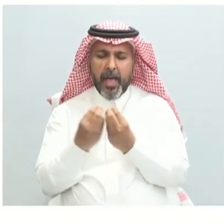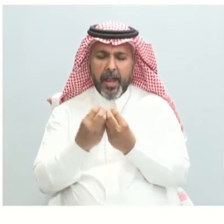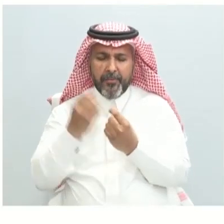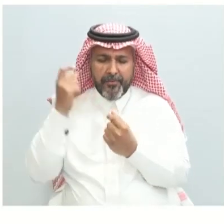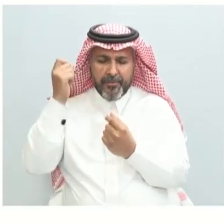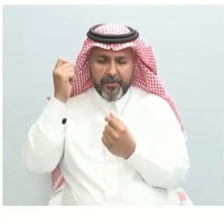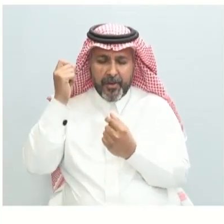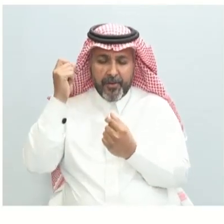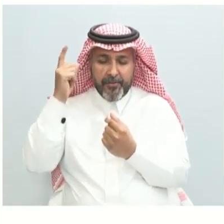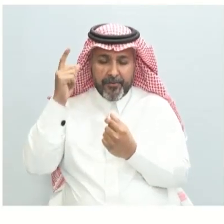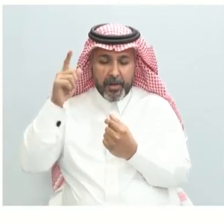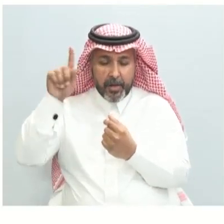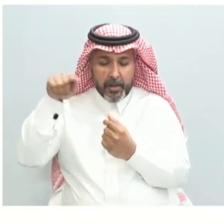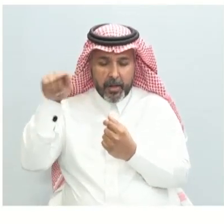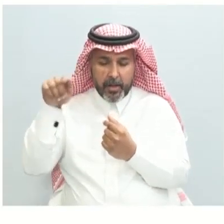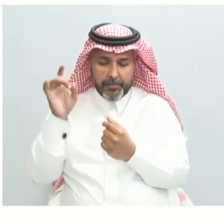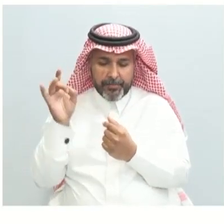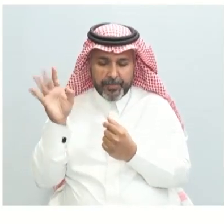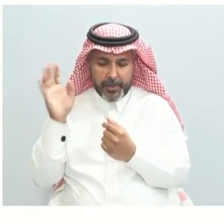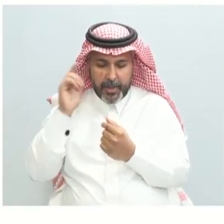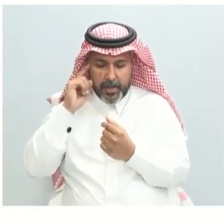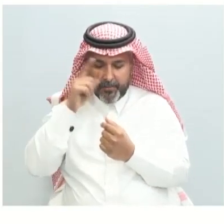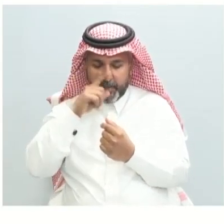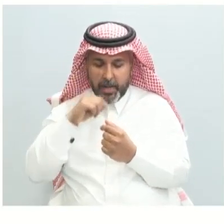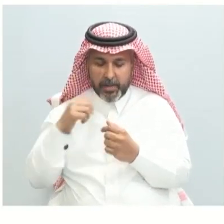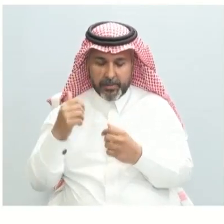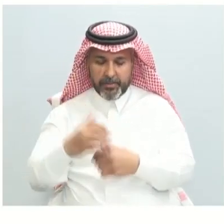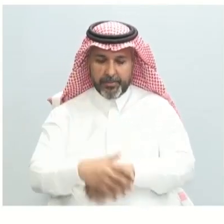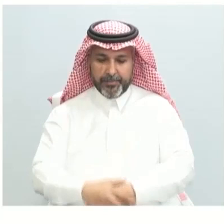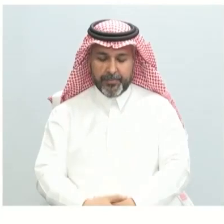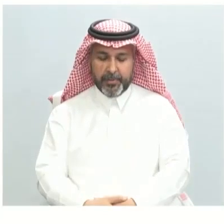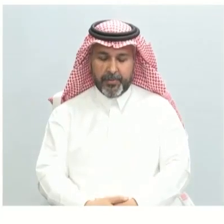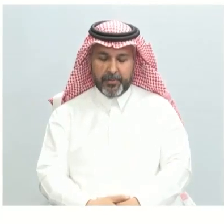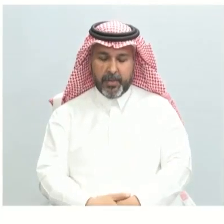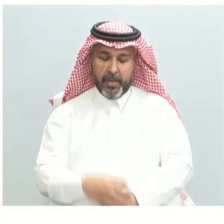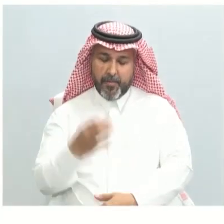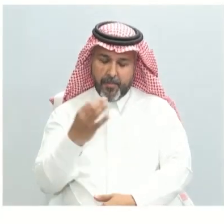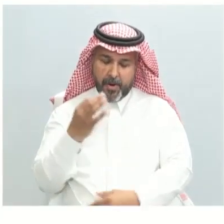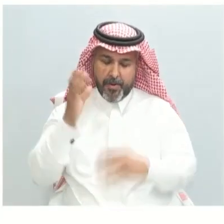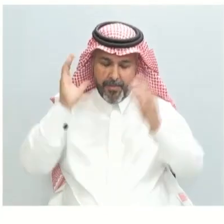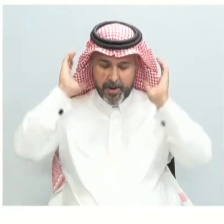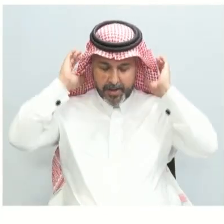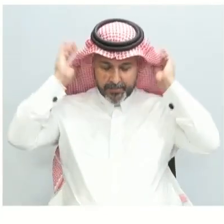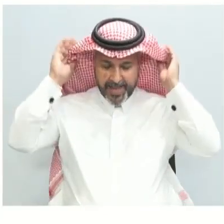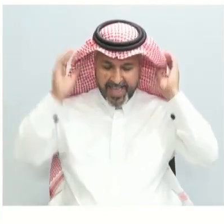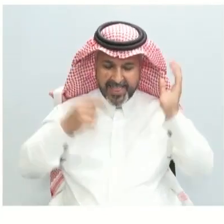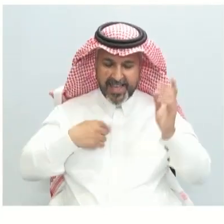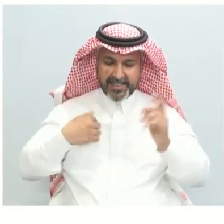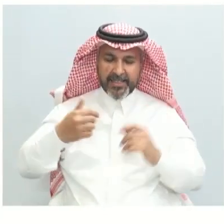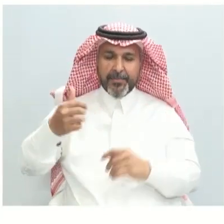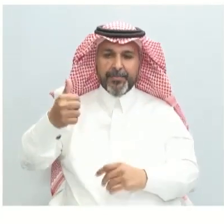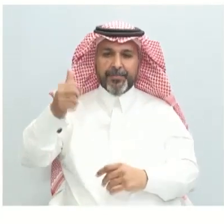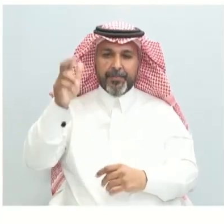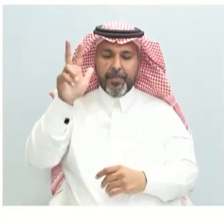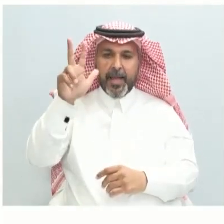او الاضرار بامن المواطن الوطن او بسمعته الانتماء للوطن يكون